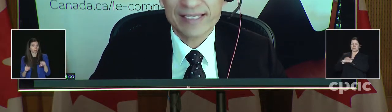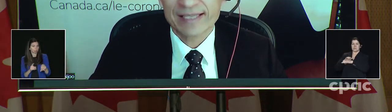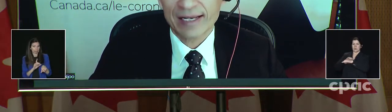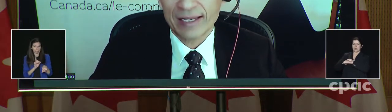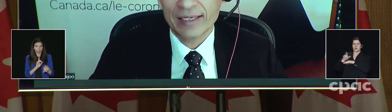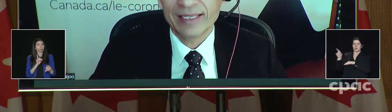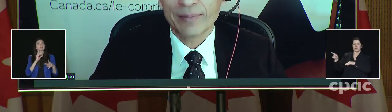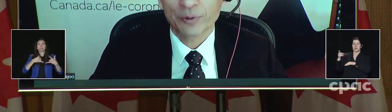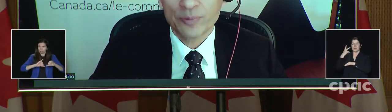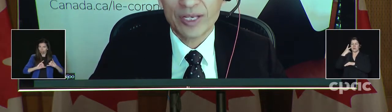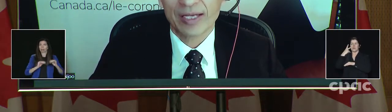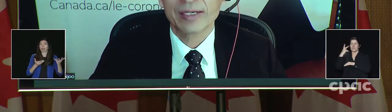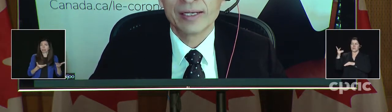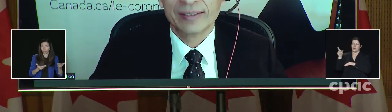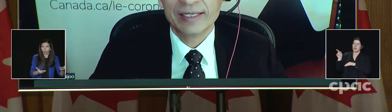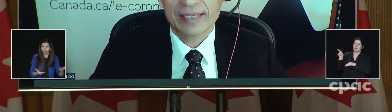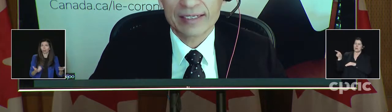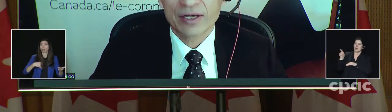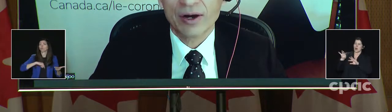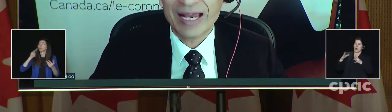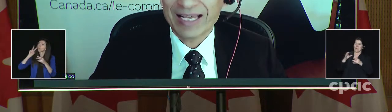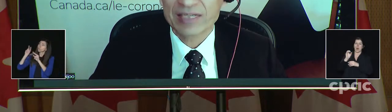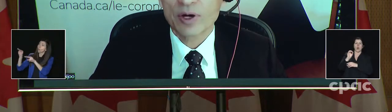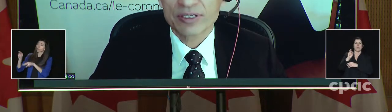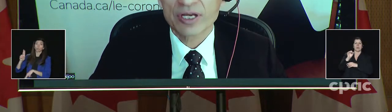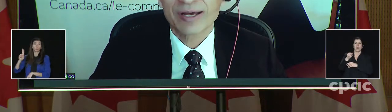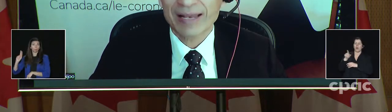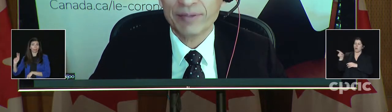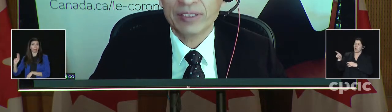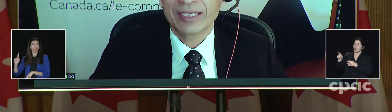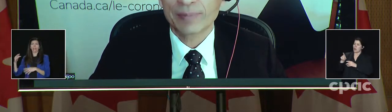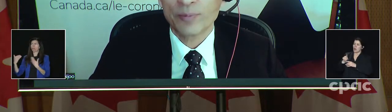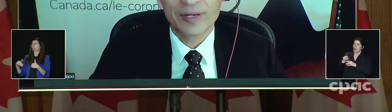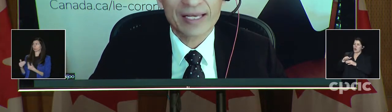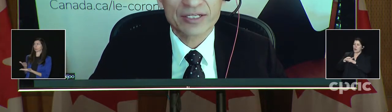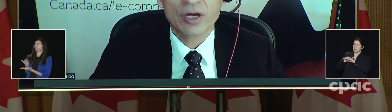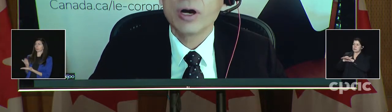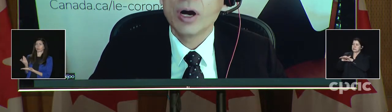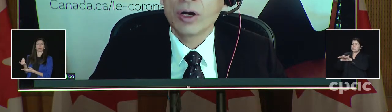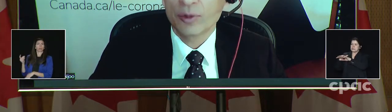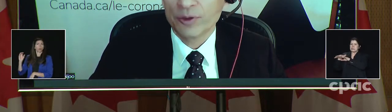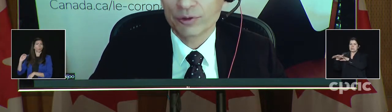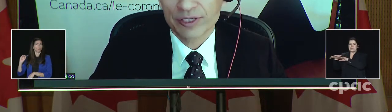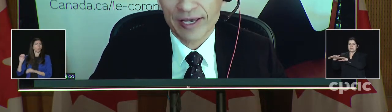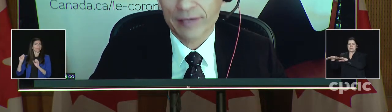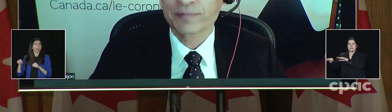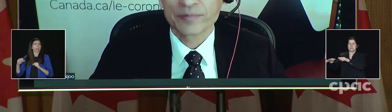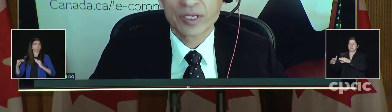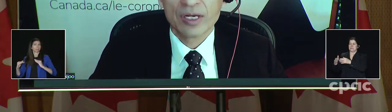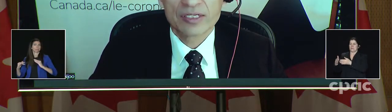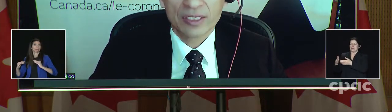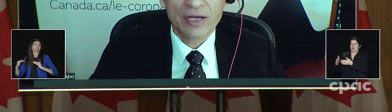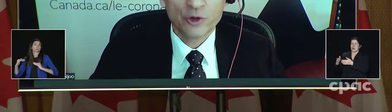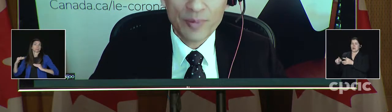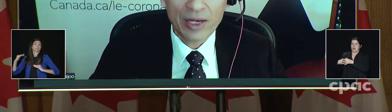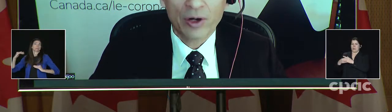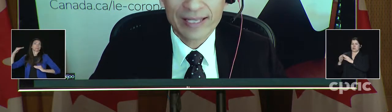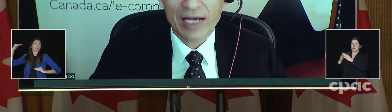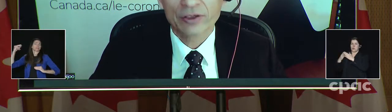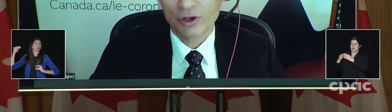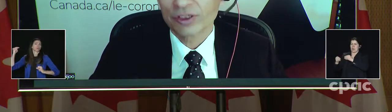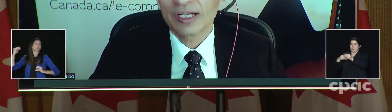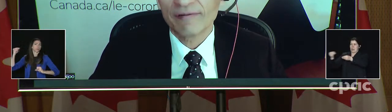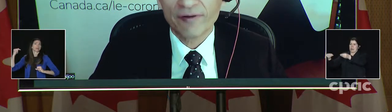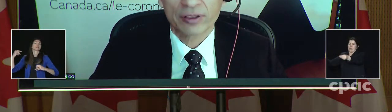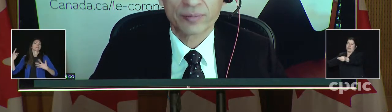peut s'installer des premières détections à l'expansion rapide de la propagation communautaire. Cela nous met en